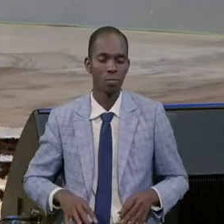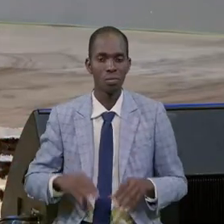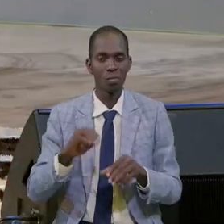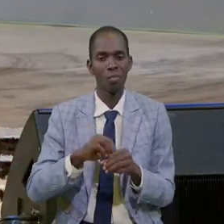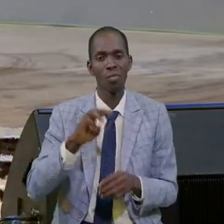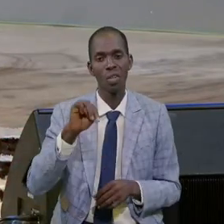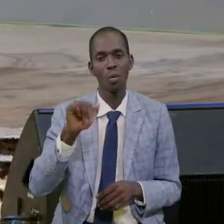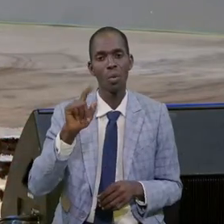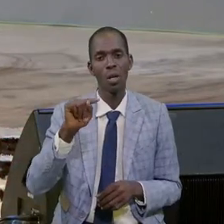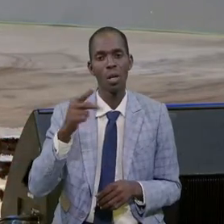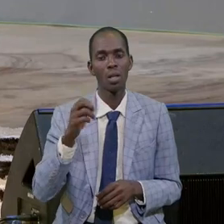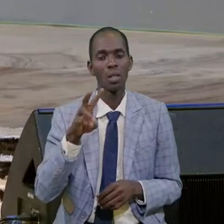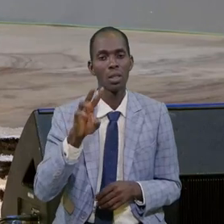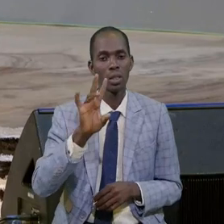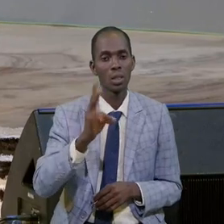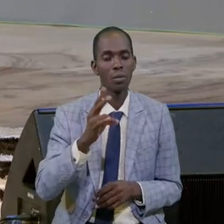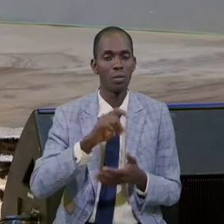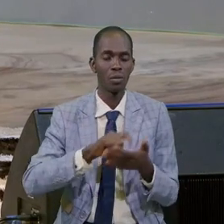parce que vous servez le Seigneur.